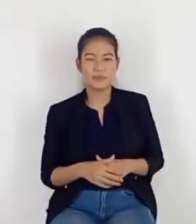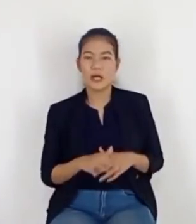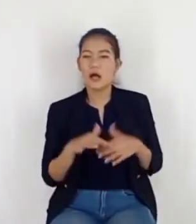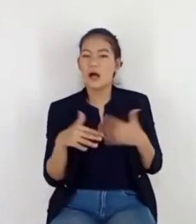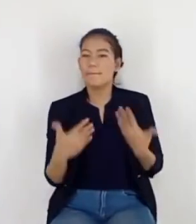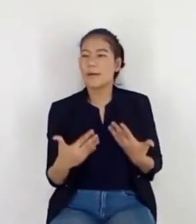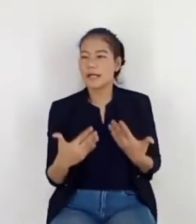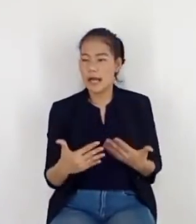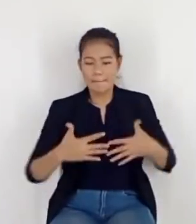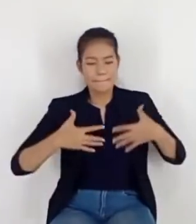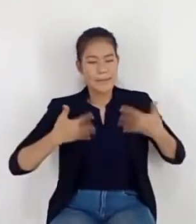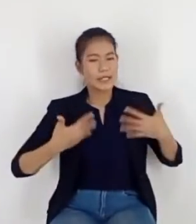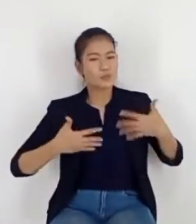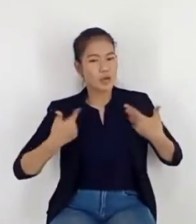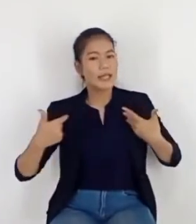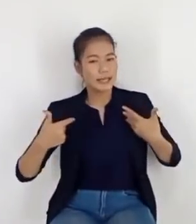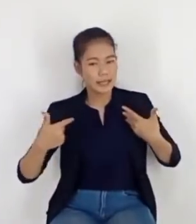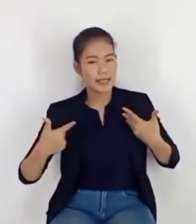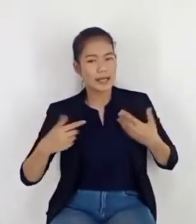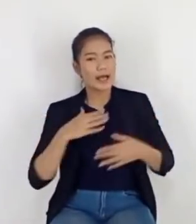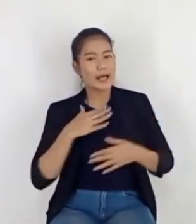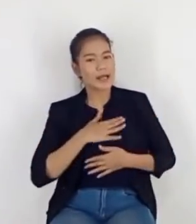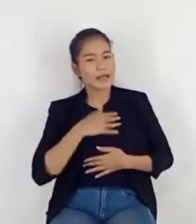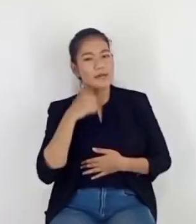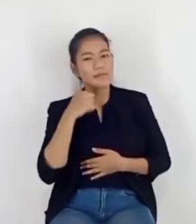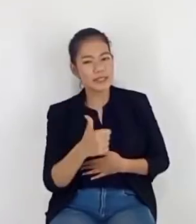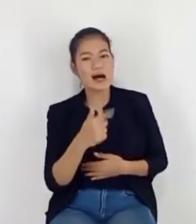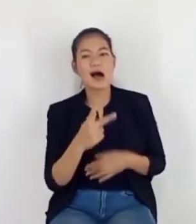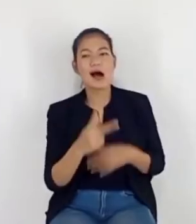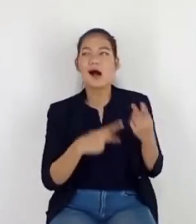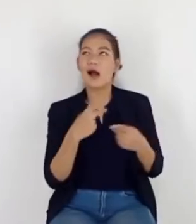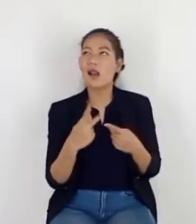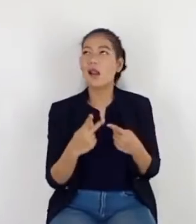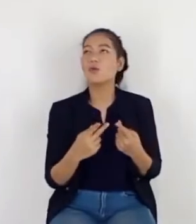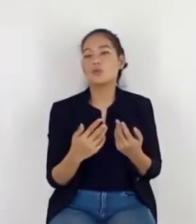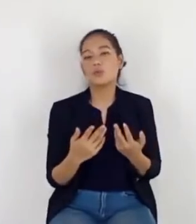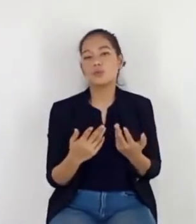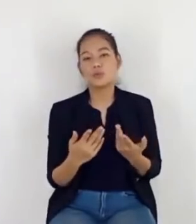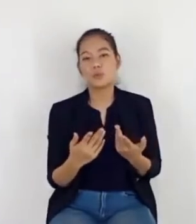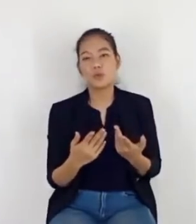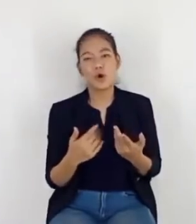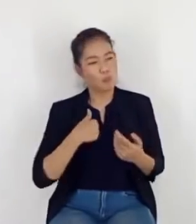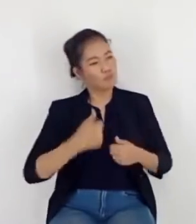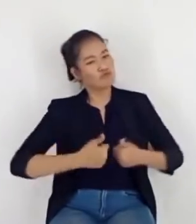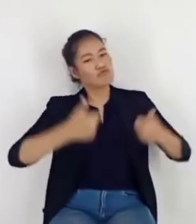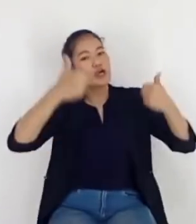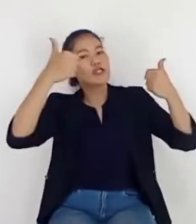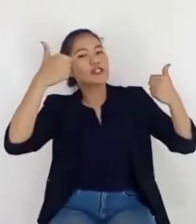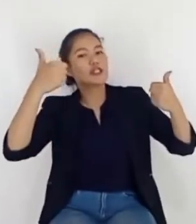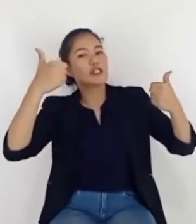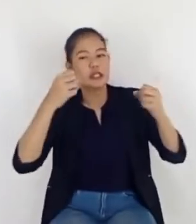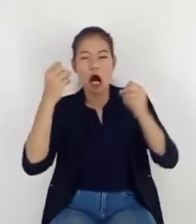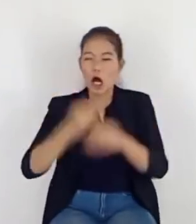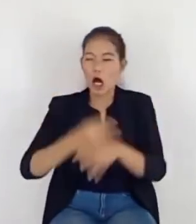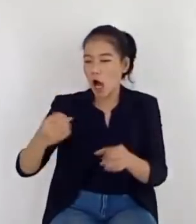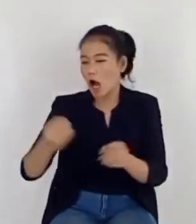Apakah penghiburan itu hanya bisa kita rasakan kalau kita sudah tidak atau sukses, tidak ada